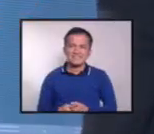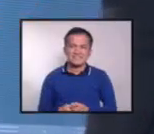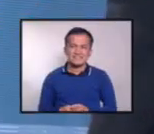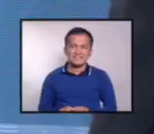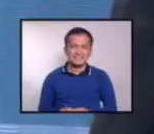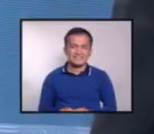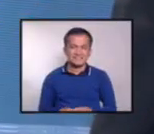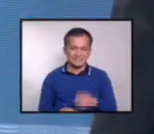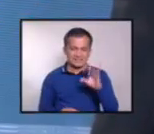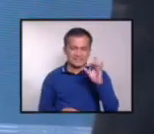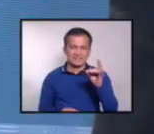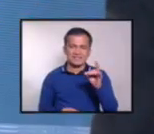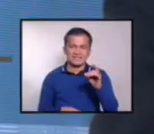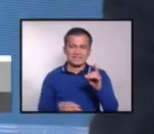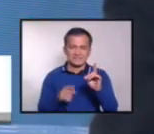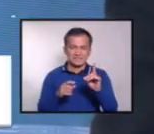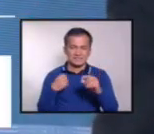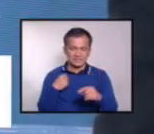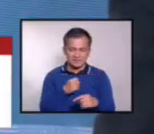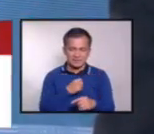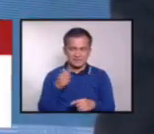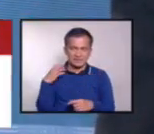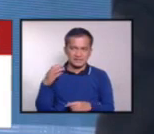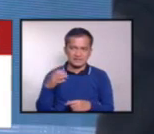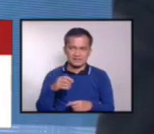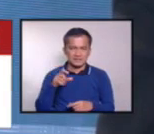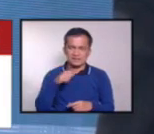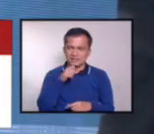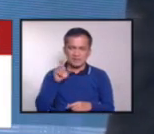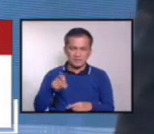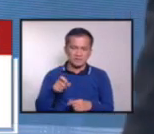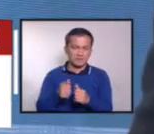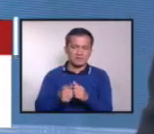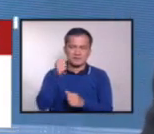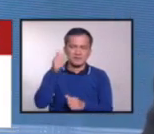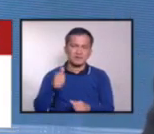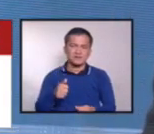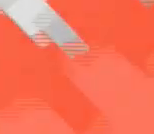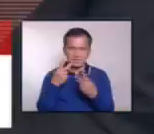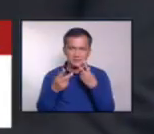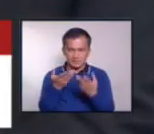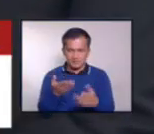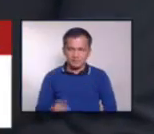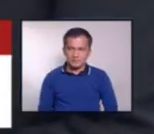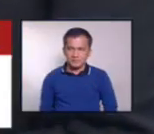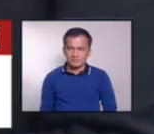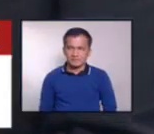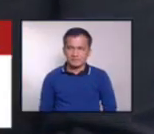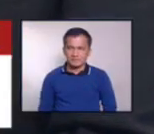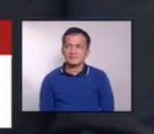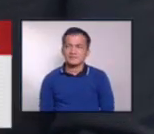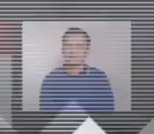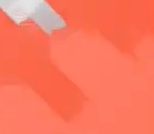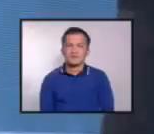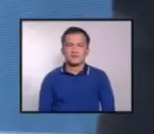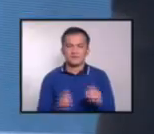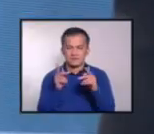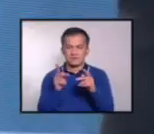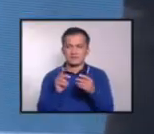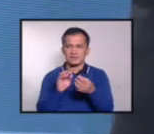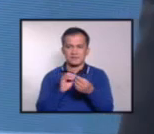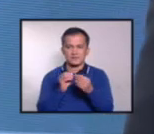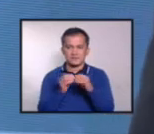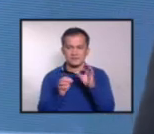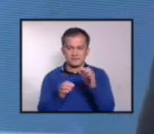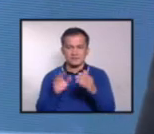8. Isang senatorial candidate na hindi dapat manalo, tingin mo? Bong Revilla. Okay. Number